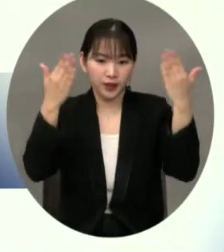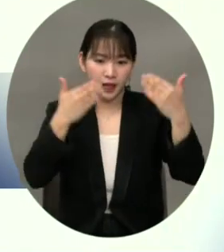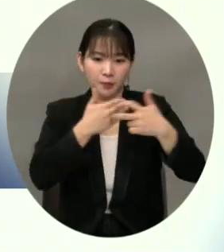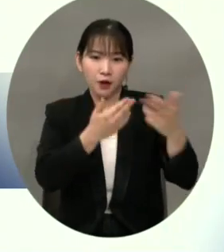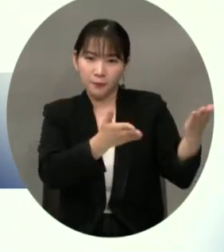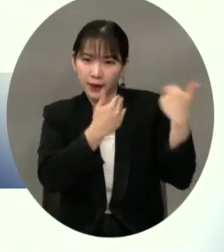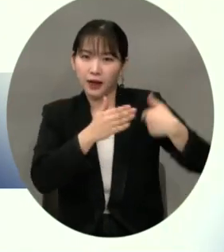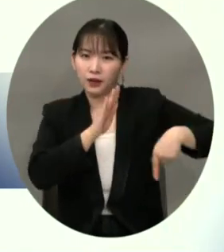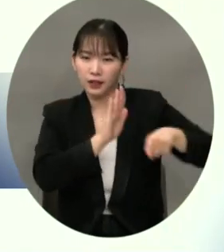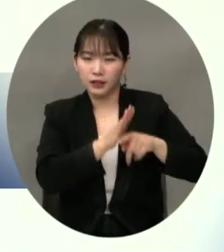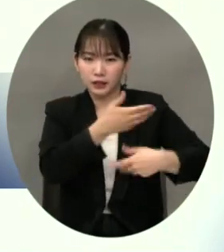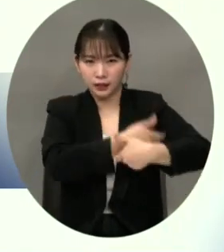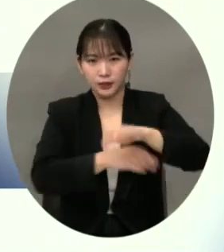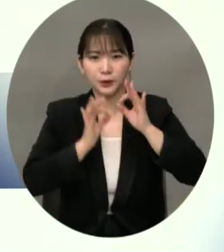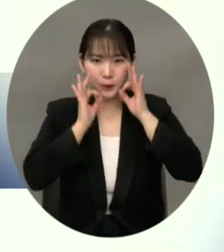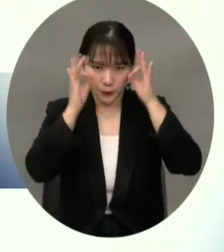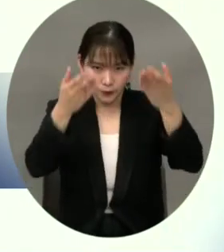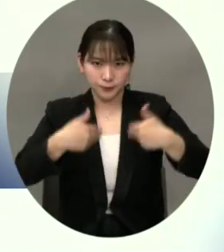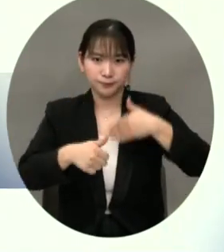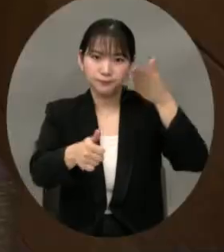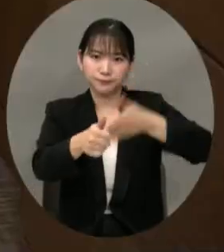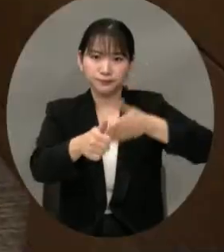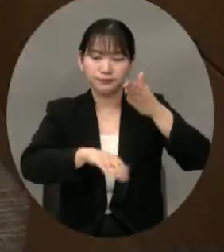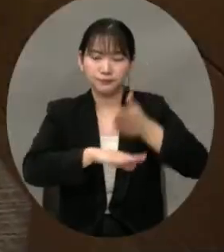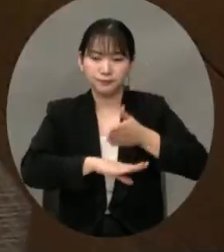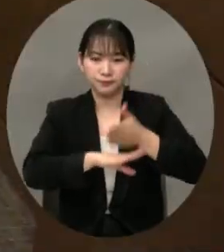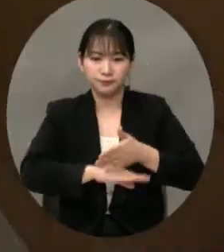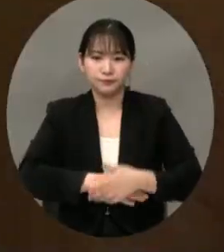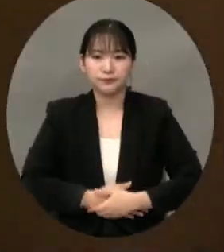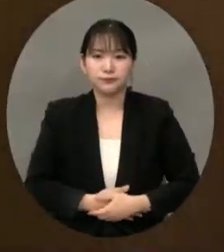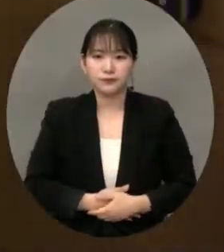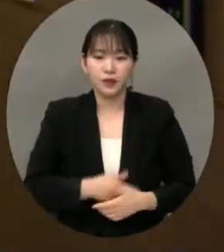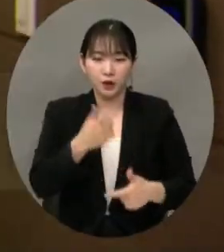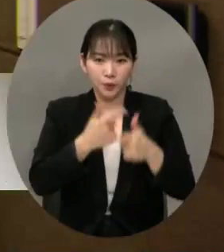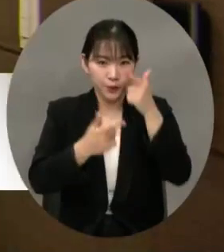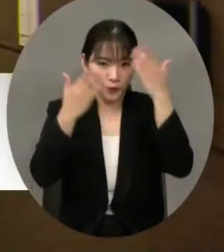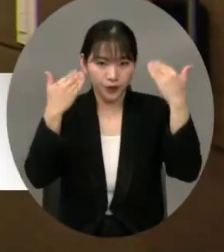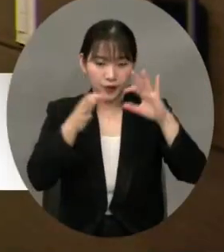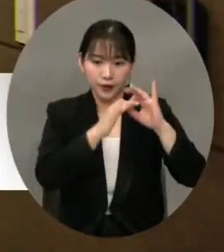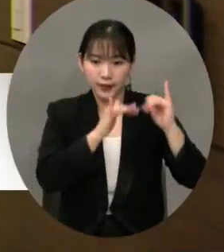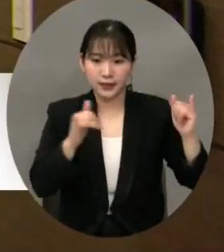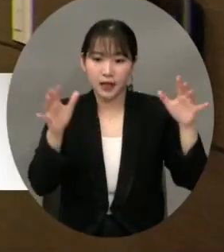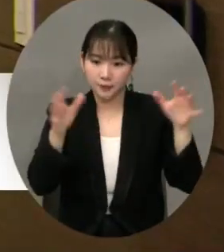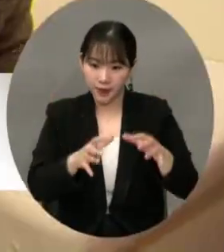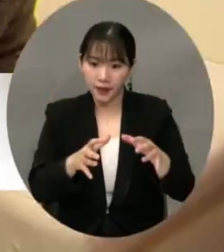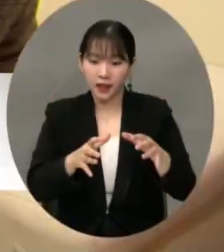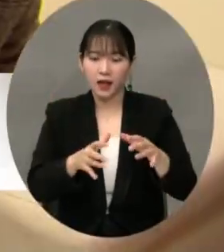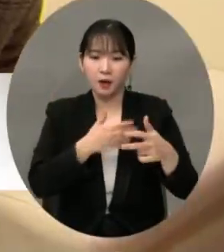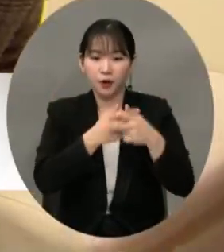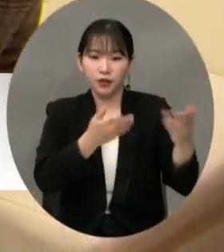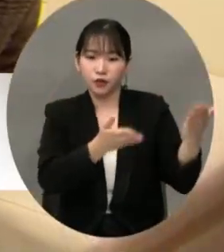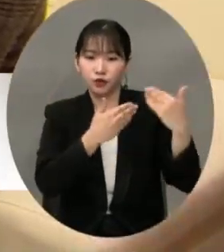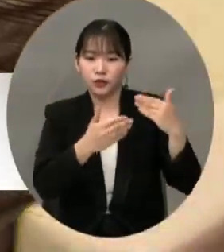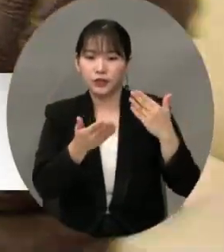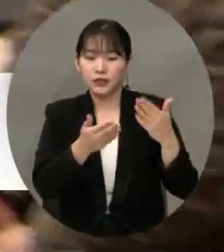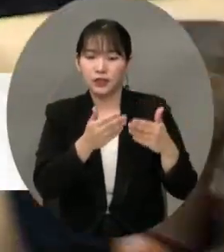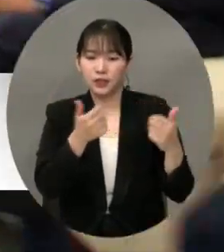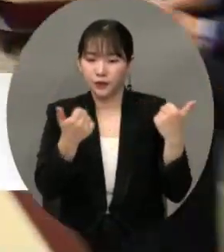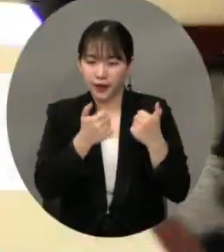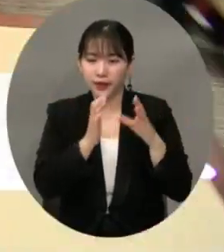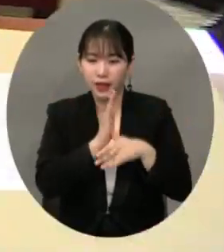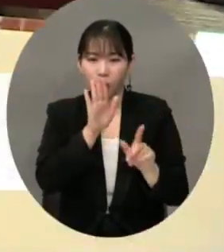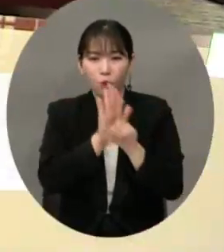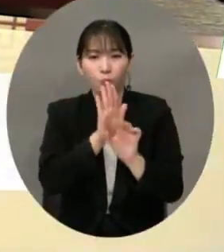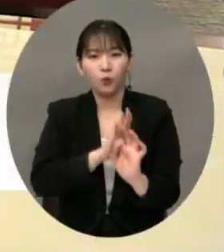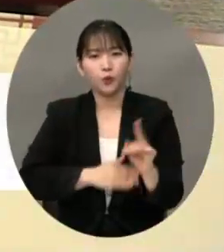유치할 수 있도록 적극적으로 노력해 주시면 감사하겠습니다. 목포대학교 관계자들과 가진 의대 유치 간담회에서는 공모를